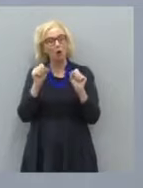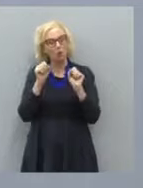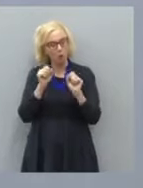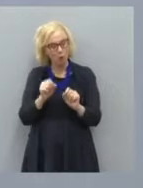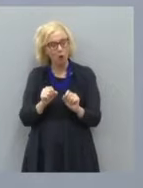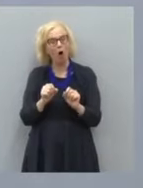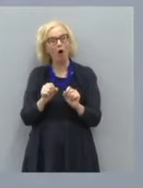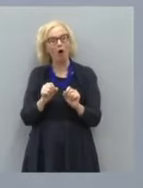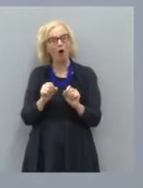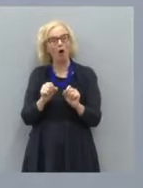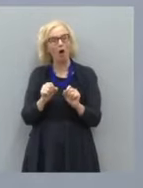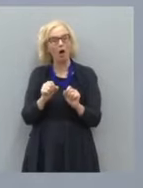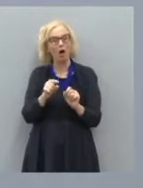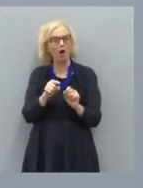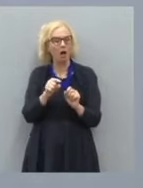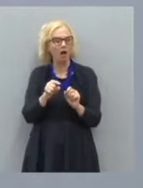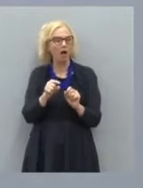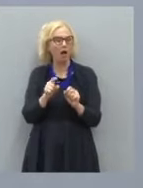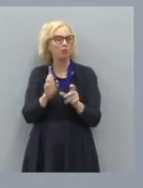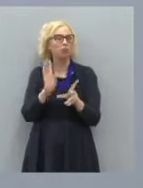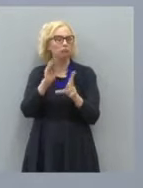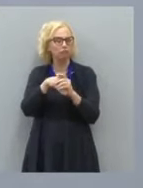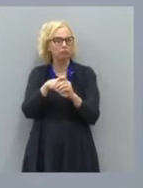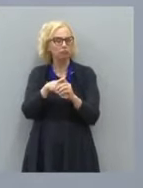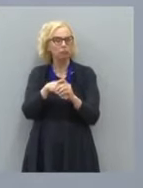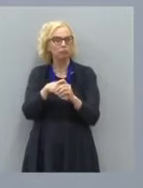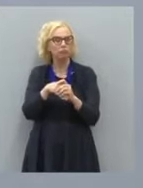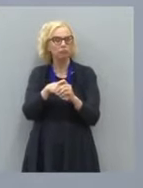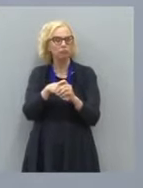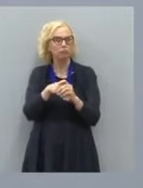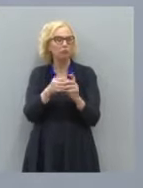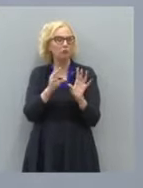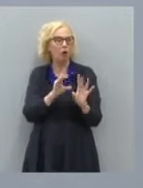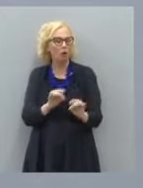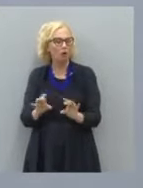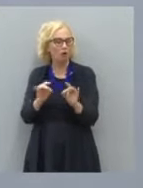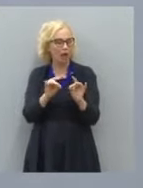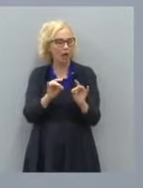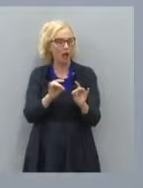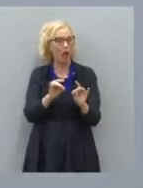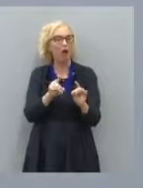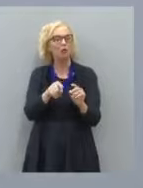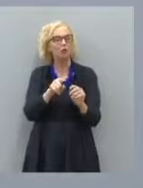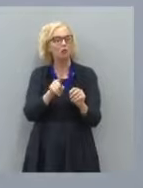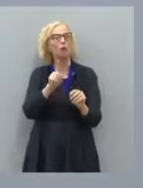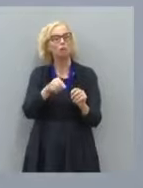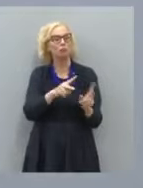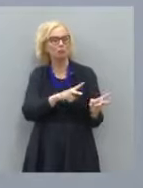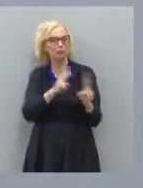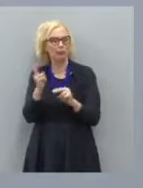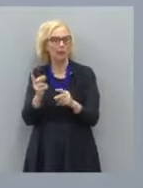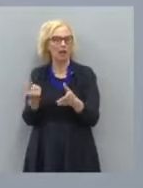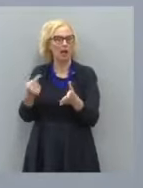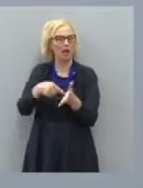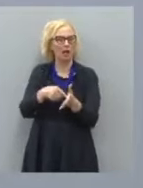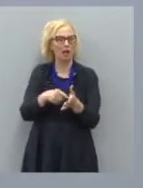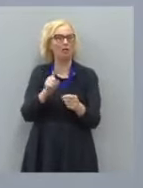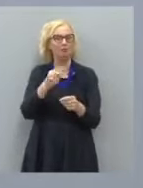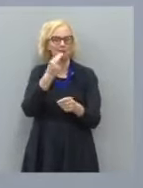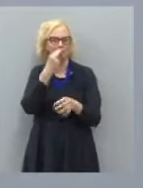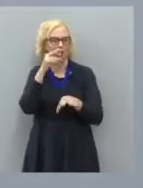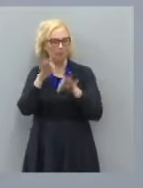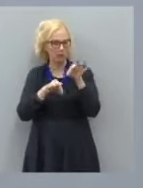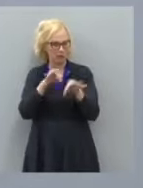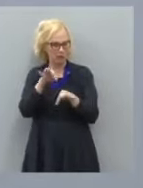parte di questi nel tra i contagiati tornerebbero nei corridoi degli ospedali tornerebbero in terapie intensive